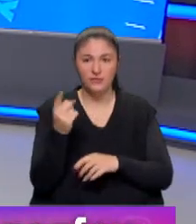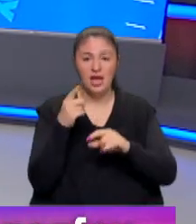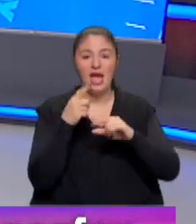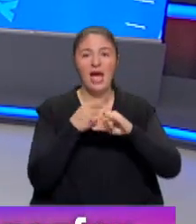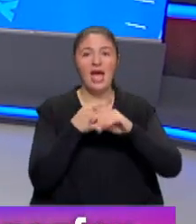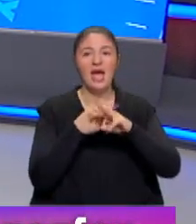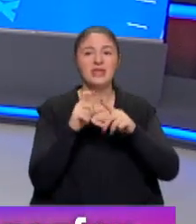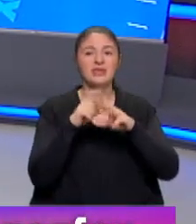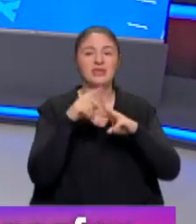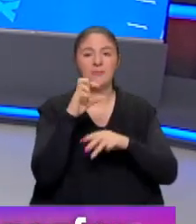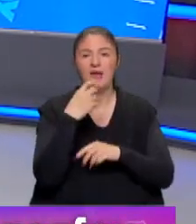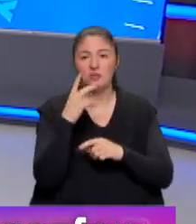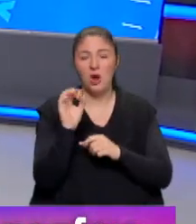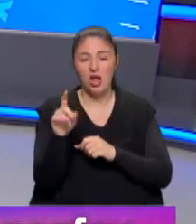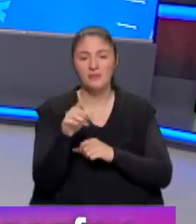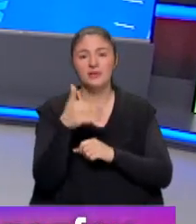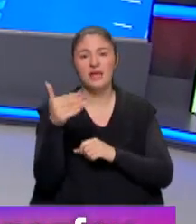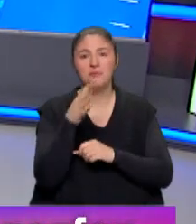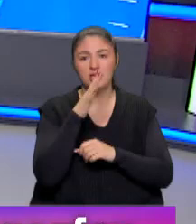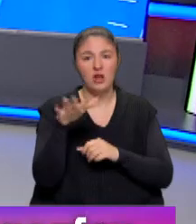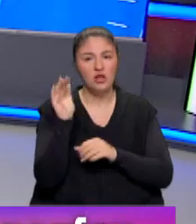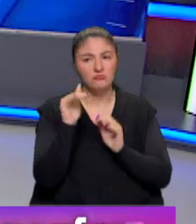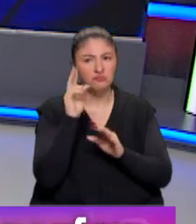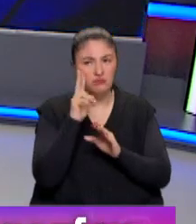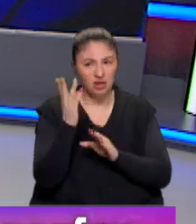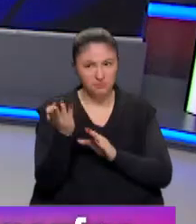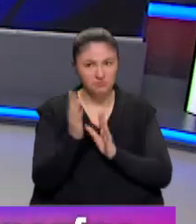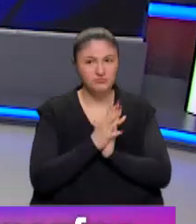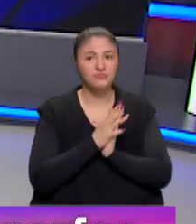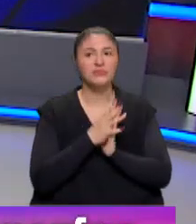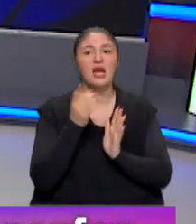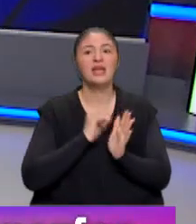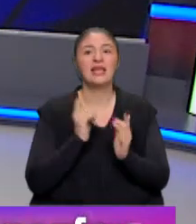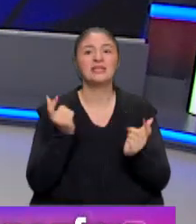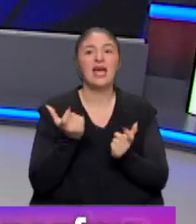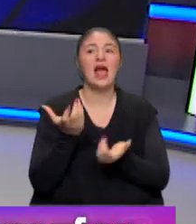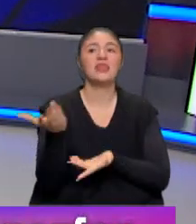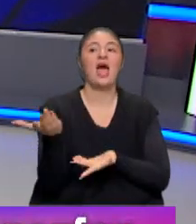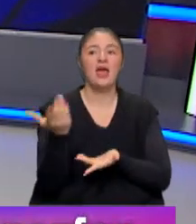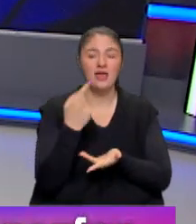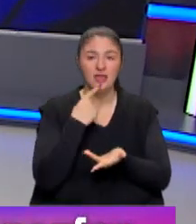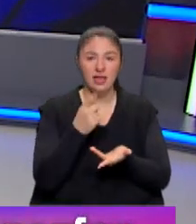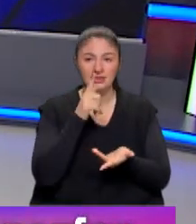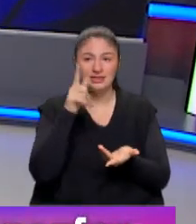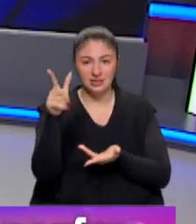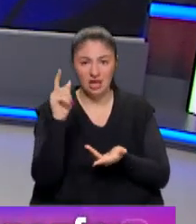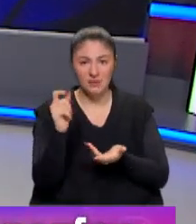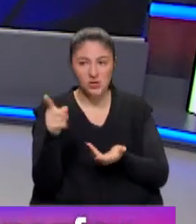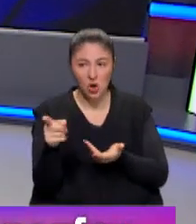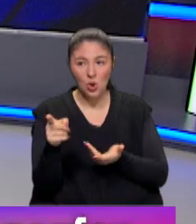HDP'nin açıklaması bu şekilde. Sonra diğer bilgiler, onlar da gelsin hemen ekranınıza. Adayınız nerede diye